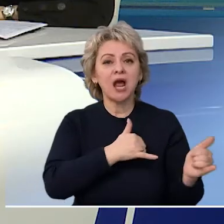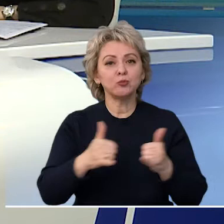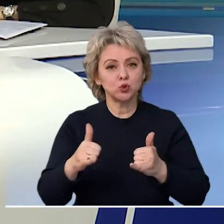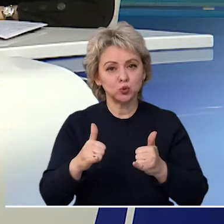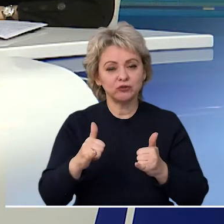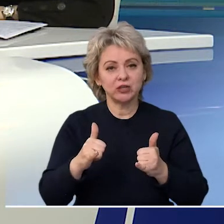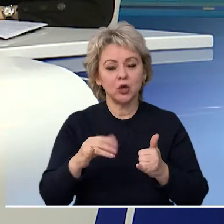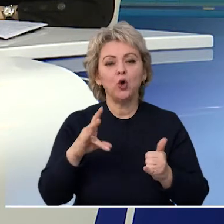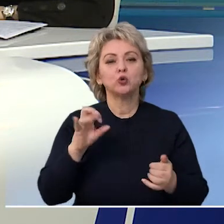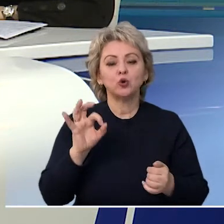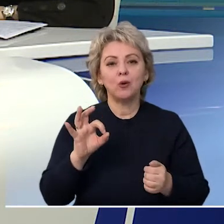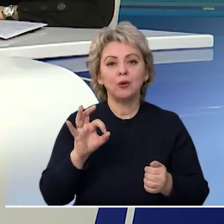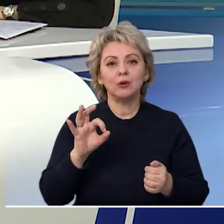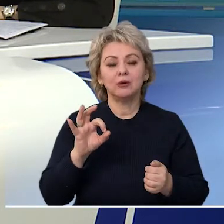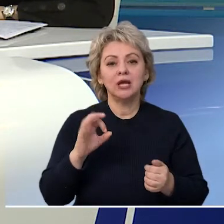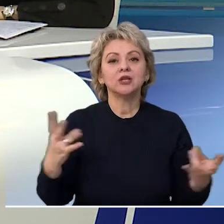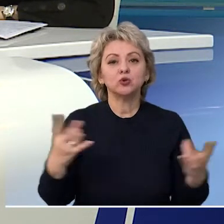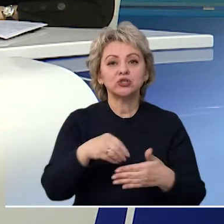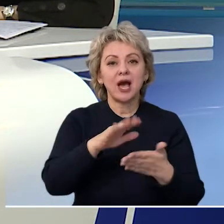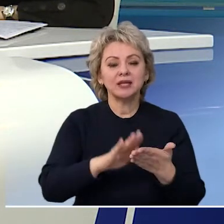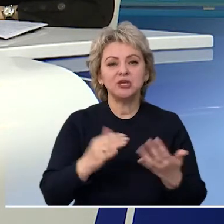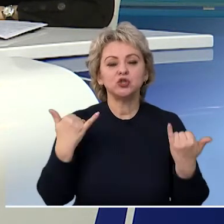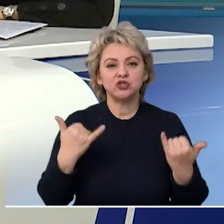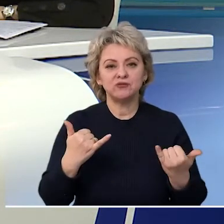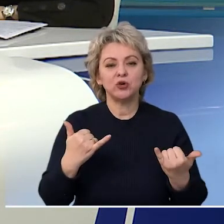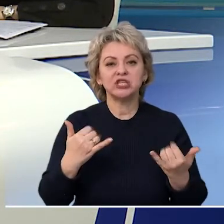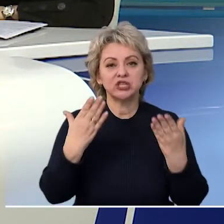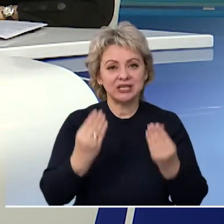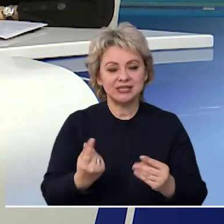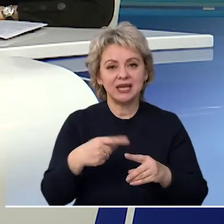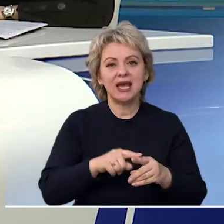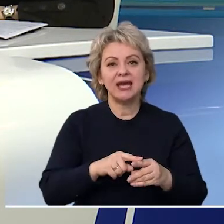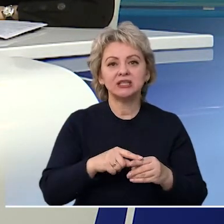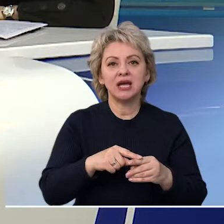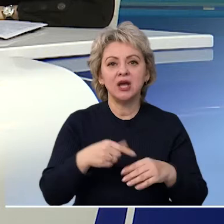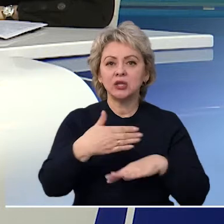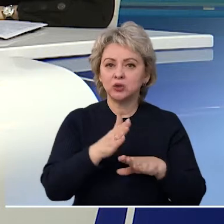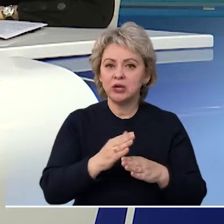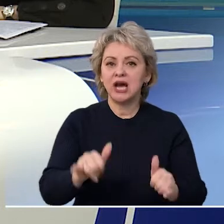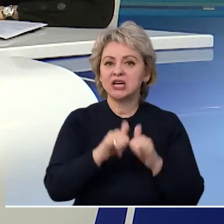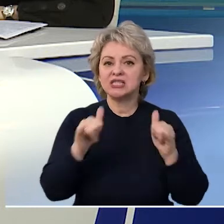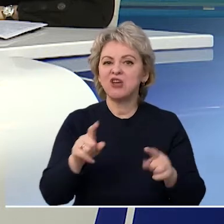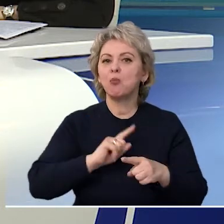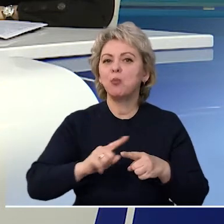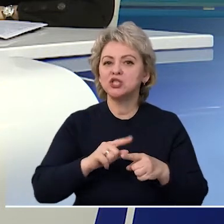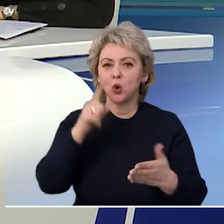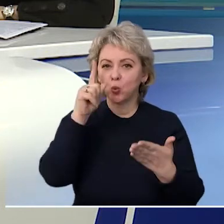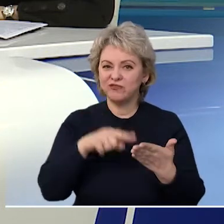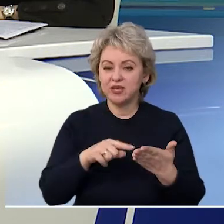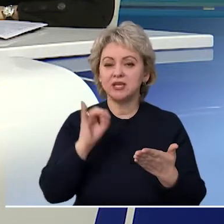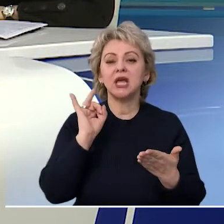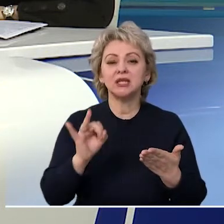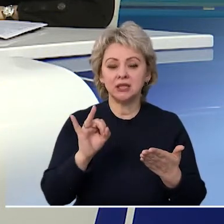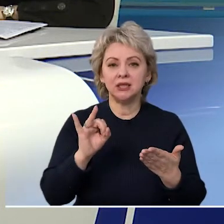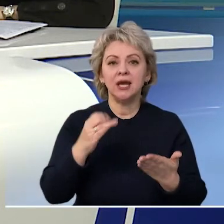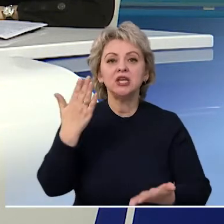быстрого обслуживания. Да? Ну, нужно отметить, что сегодня, на сегодняшний день, этот сегмент развивается достаточно быстро и